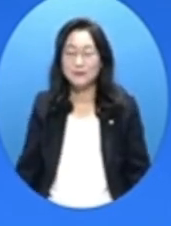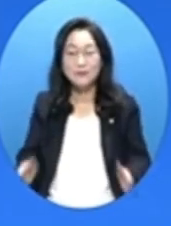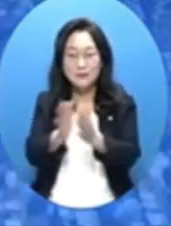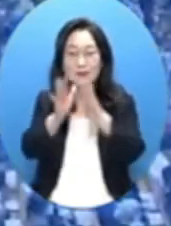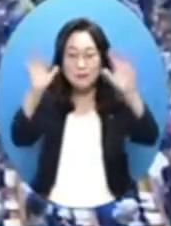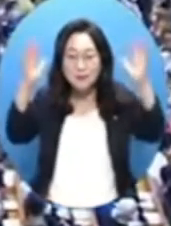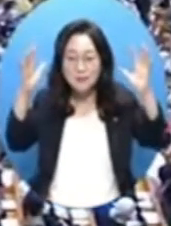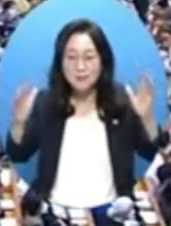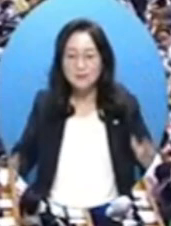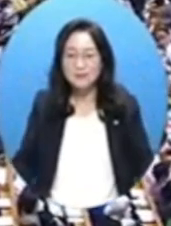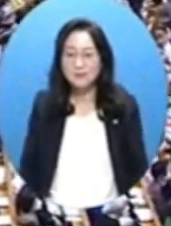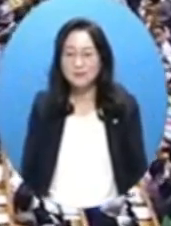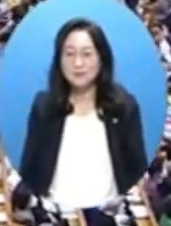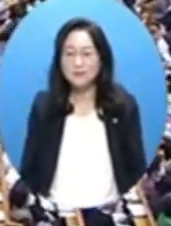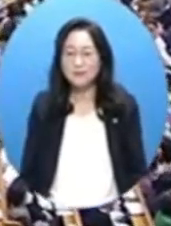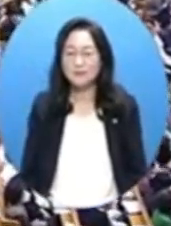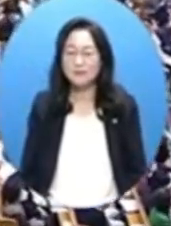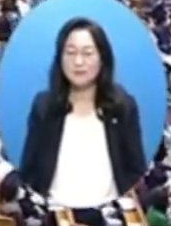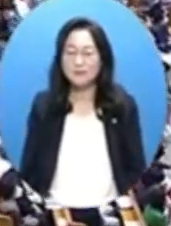할렐루야.